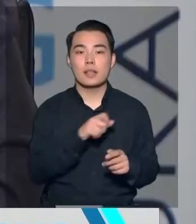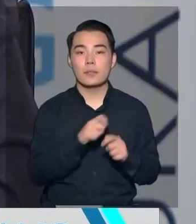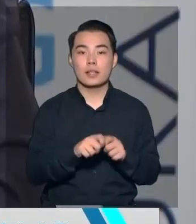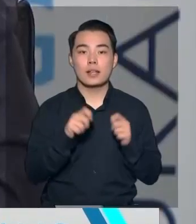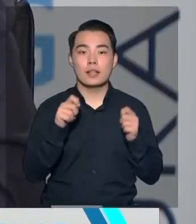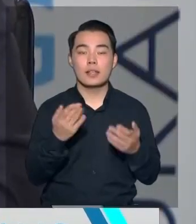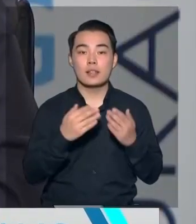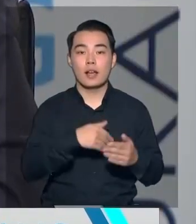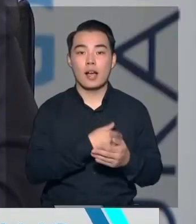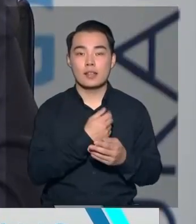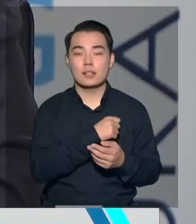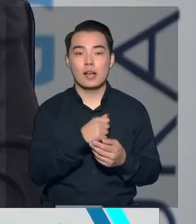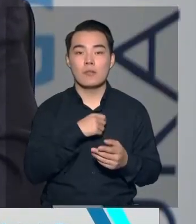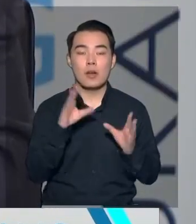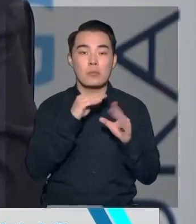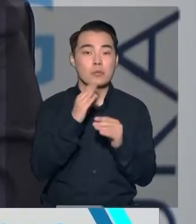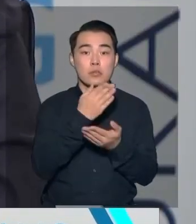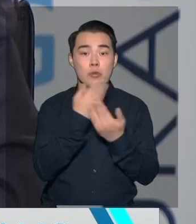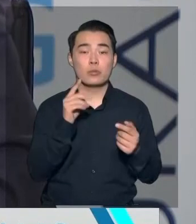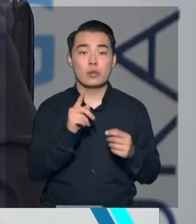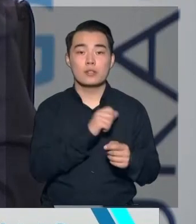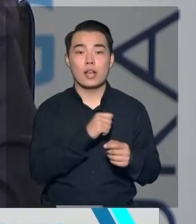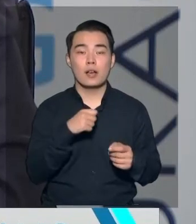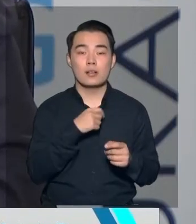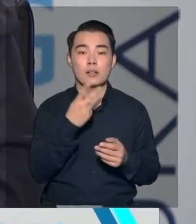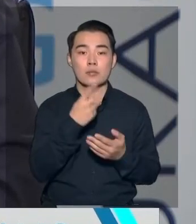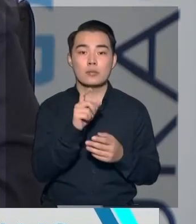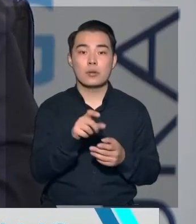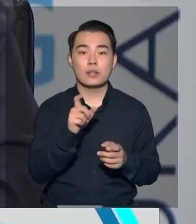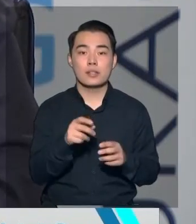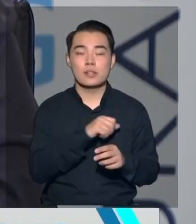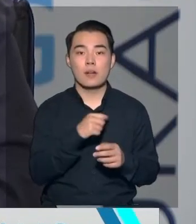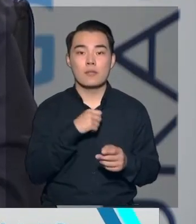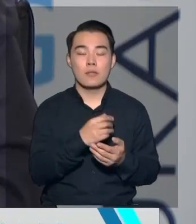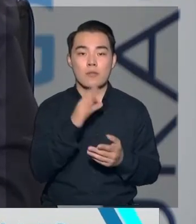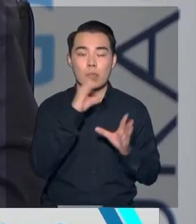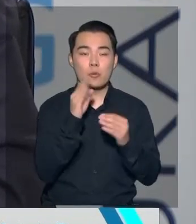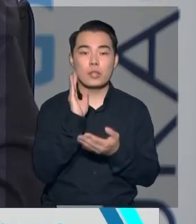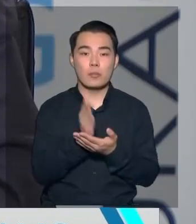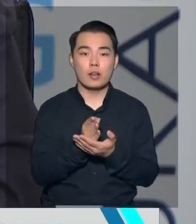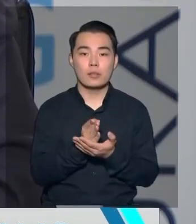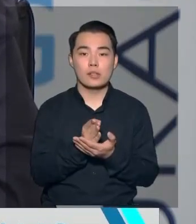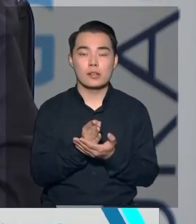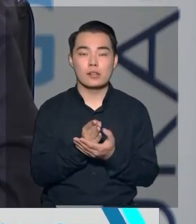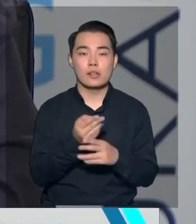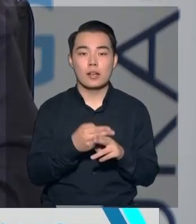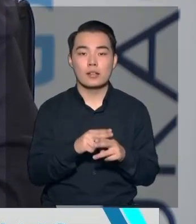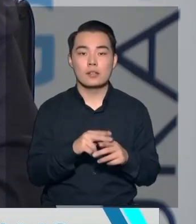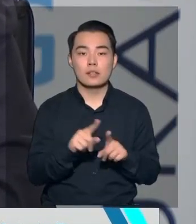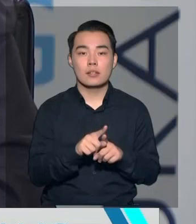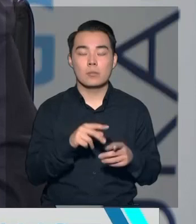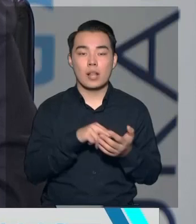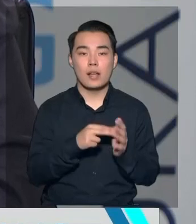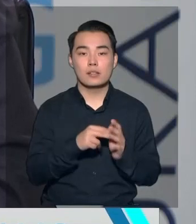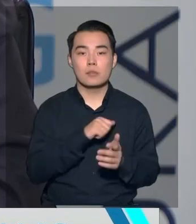жүрген немесе мүмкіндігі жоқ, бірақ мысалы үшін айтары бар азаматтарға елеулі мүмкіндік. Дәл осындай жүйе 50-50 мен